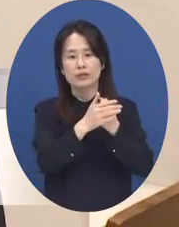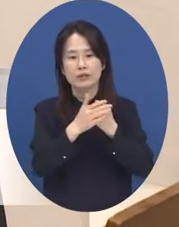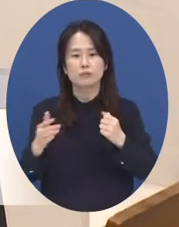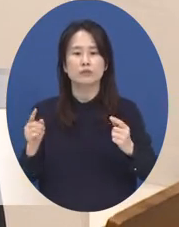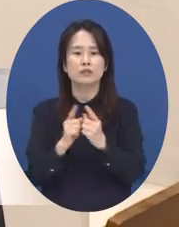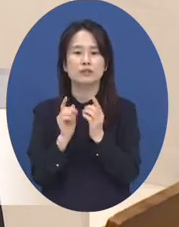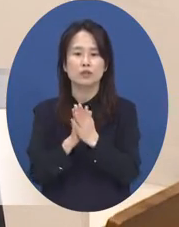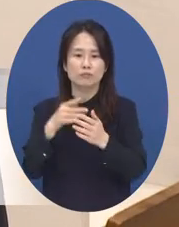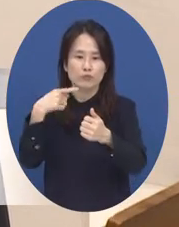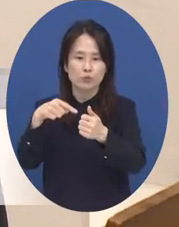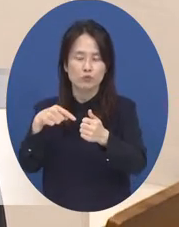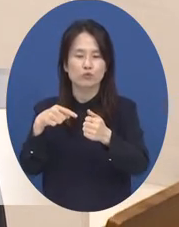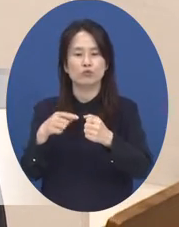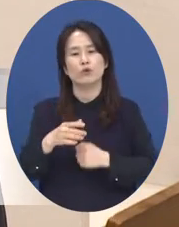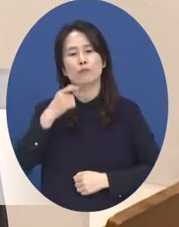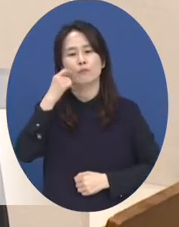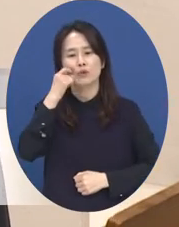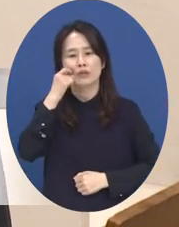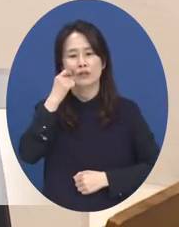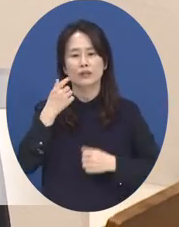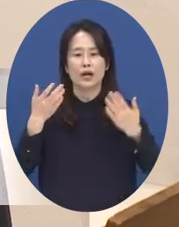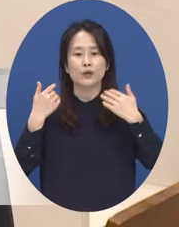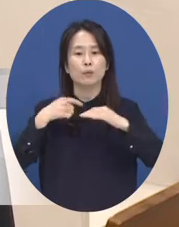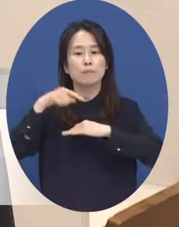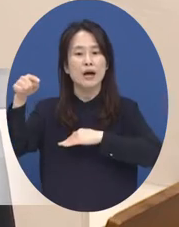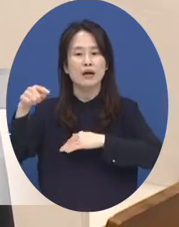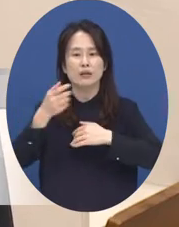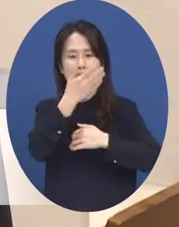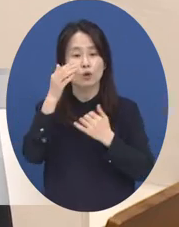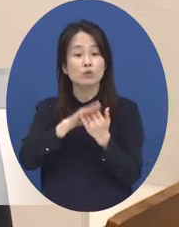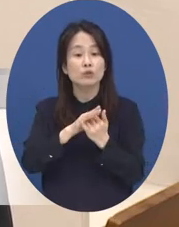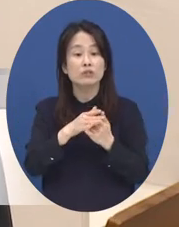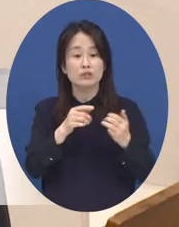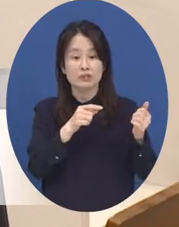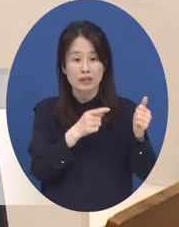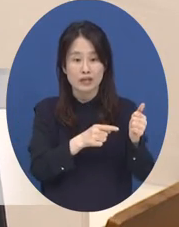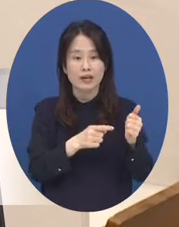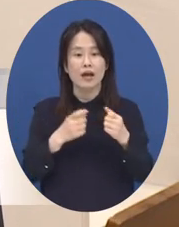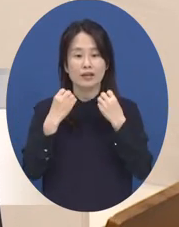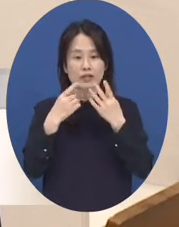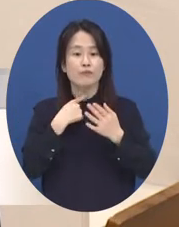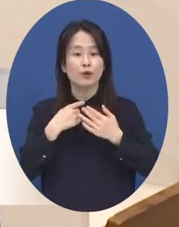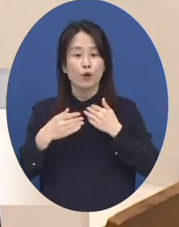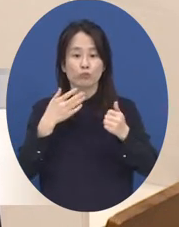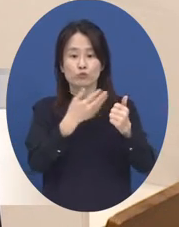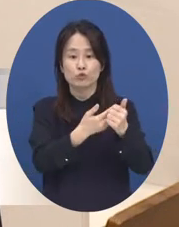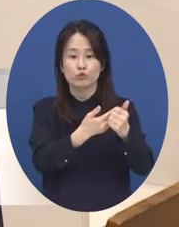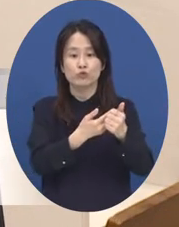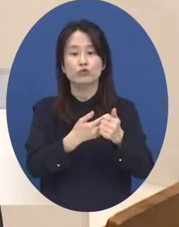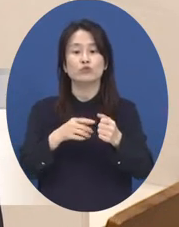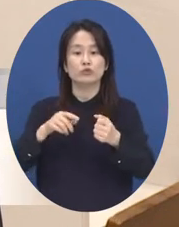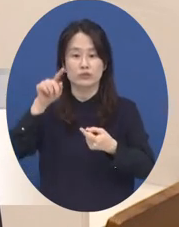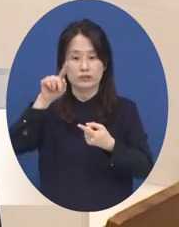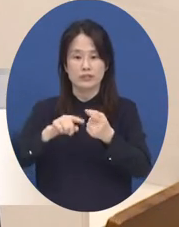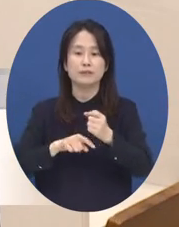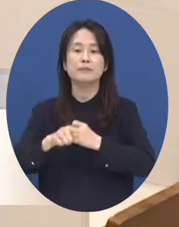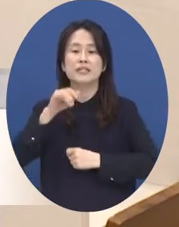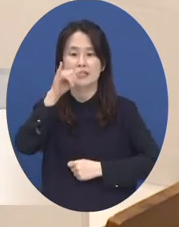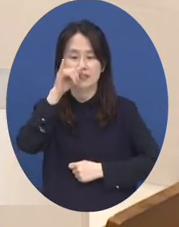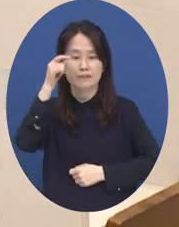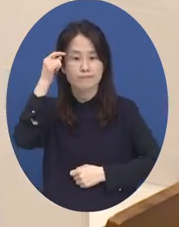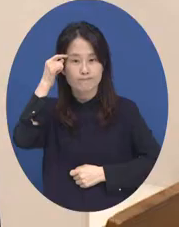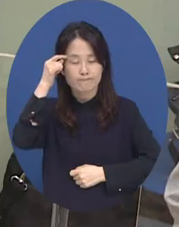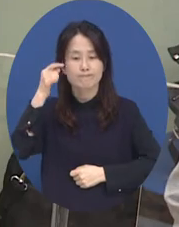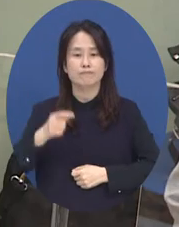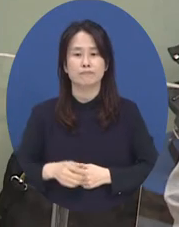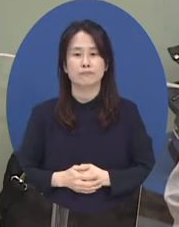대면 교육의 기회를 잃은 학교 밖 청소년들한테 좀 새로운 경험을 제공할 수 있다는 거에 대해서 의미가 있다고